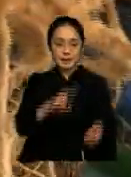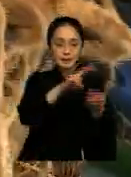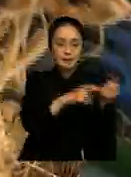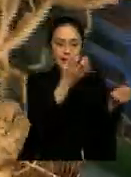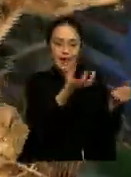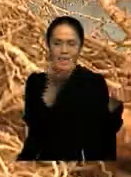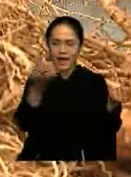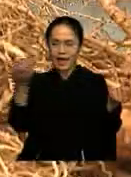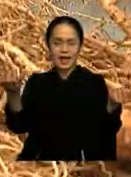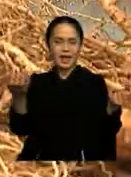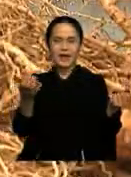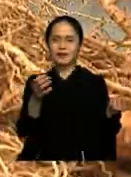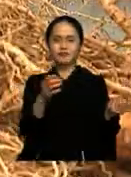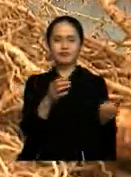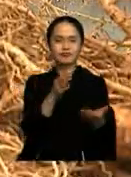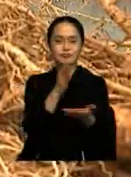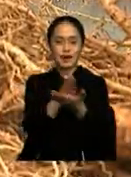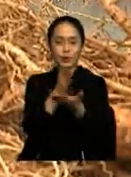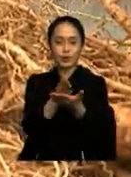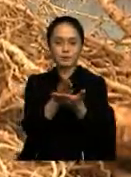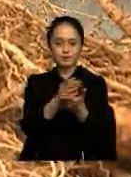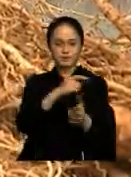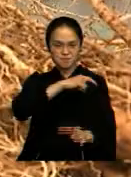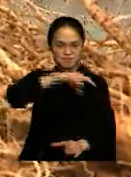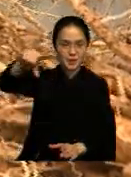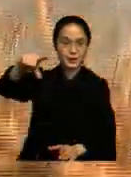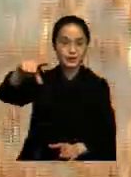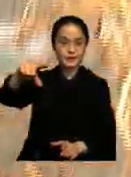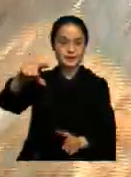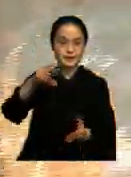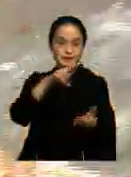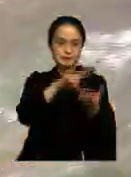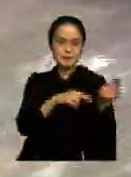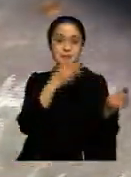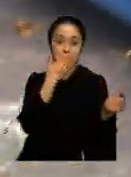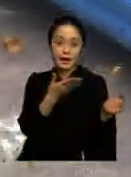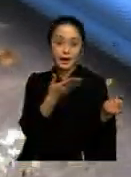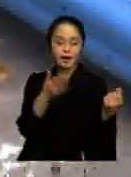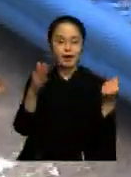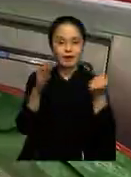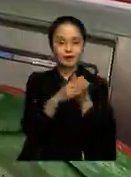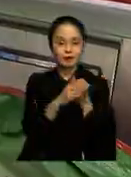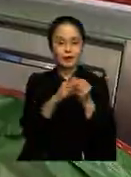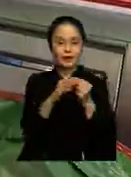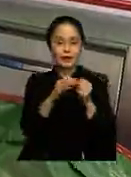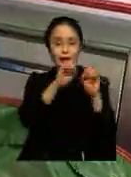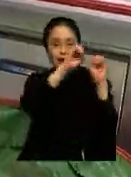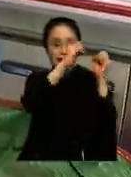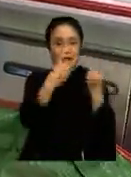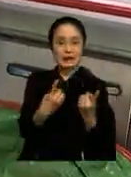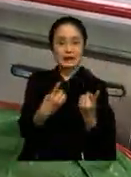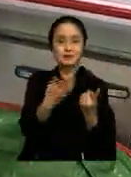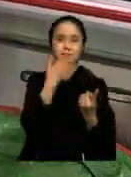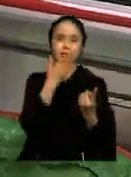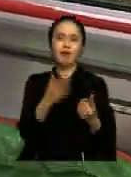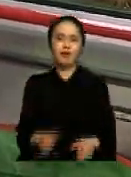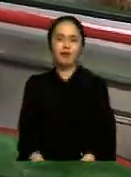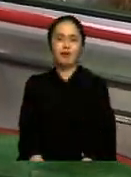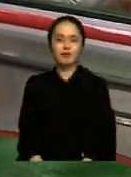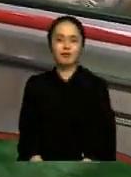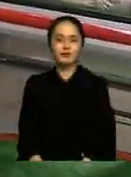판매되고 있습니다. 지역 농민들이 직접 생산하신 농산물과 그다음에